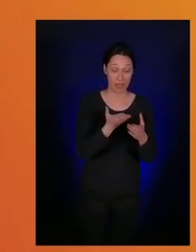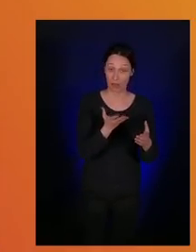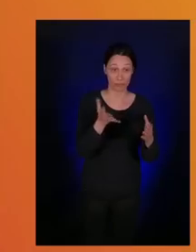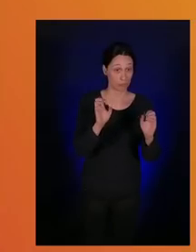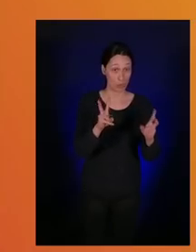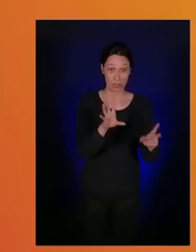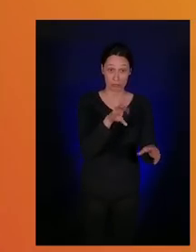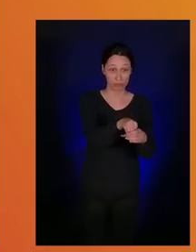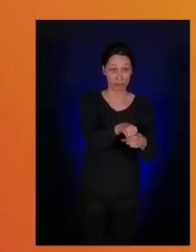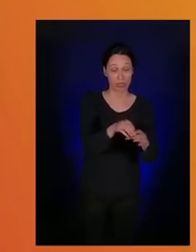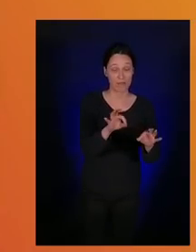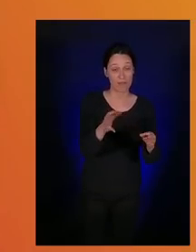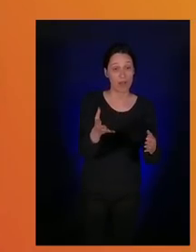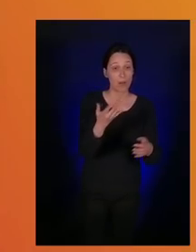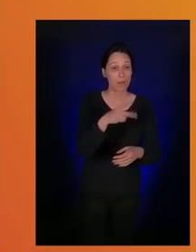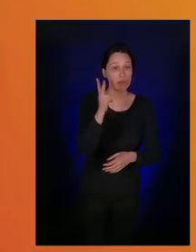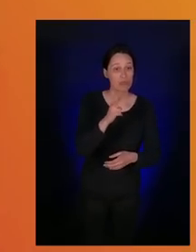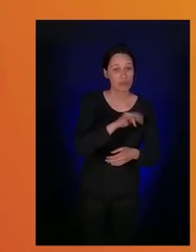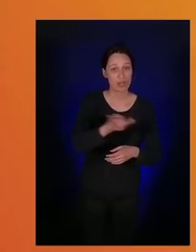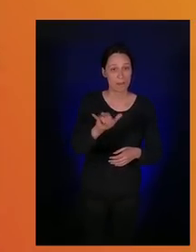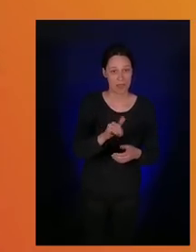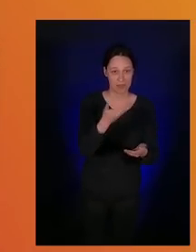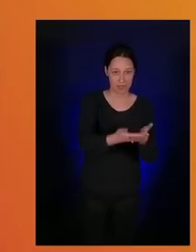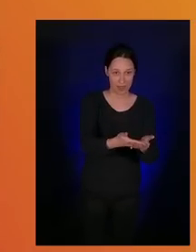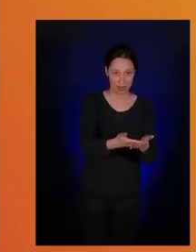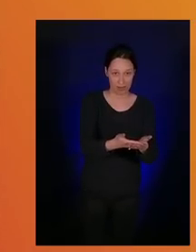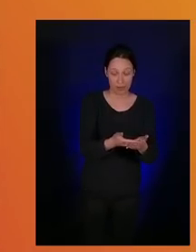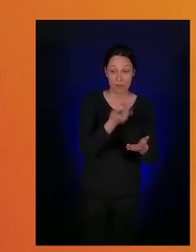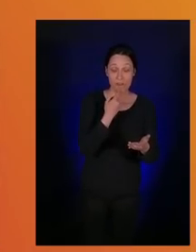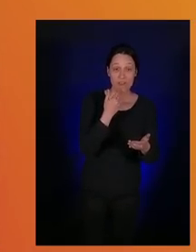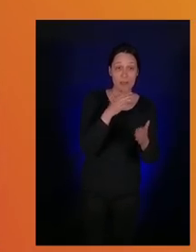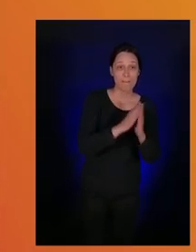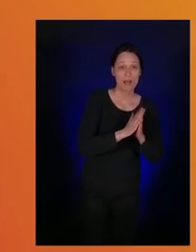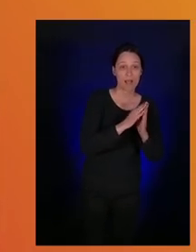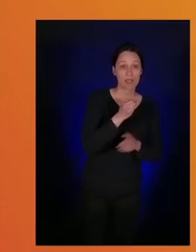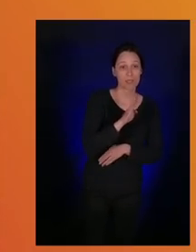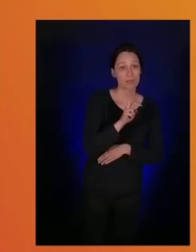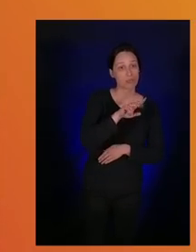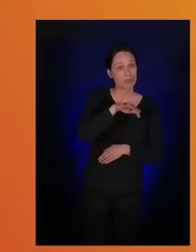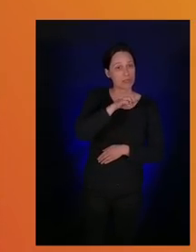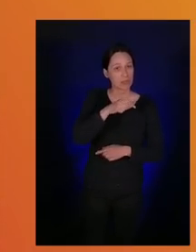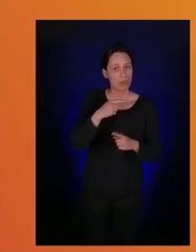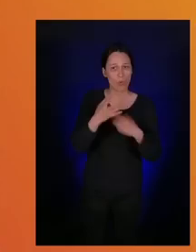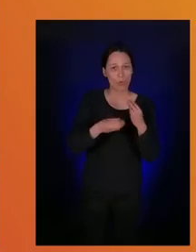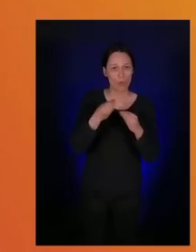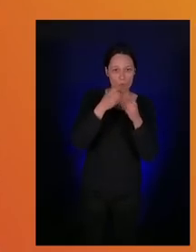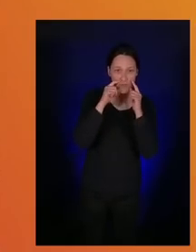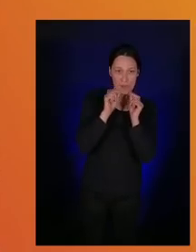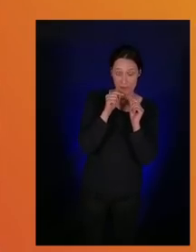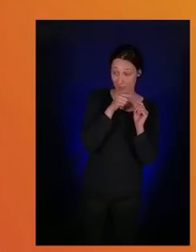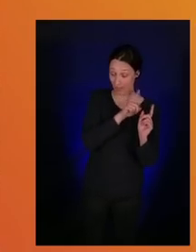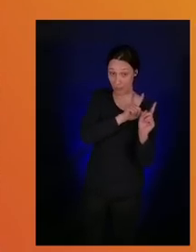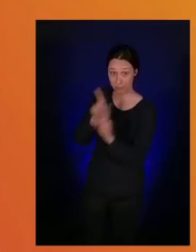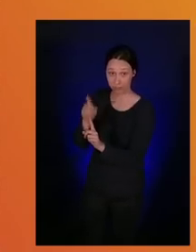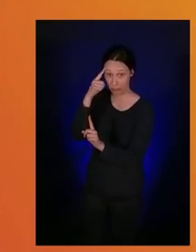n'est jamais venue non plus pour les soutenir. Ni Marie Buisson, ni Philippe Martinez ne sont venus pour soutenir les salariés de l'IRSN. Les dernières semaines,